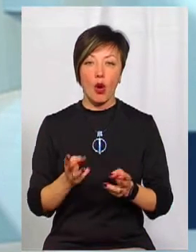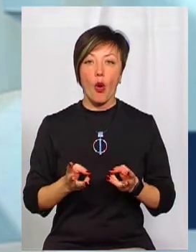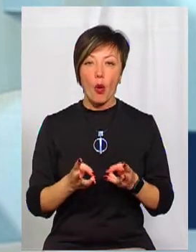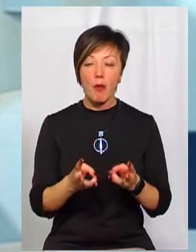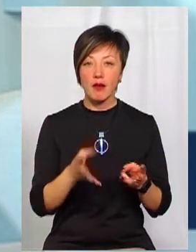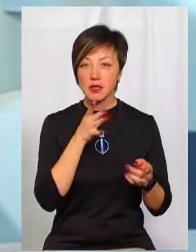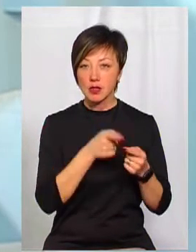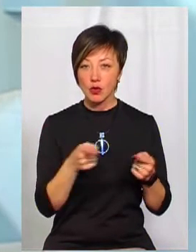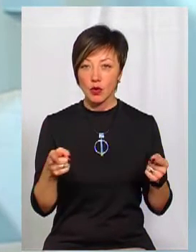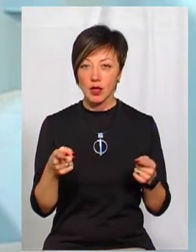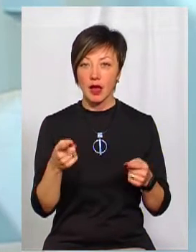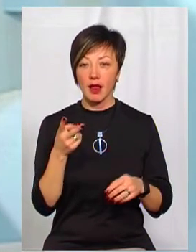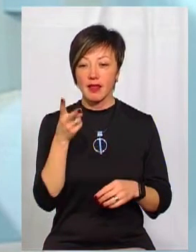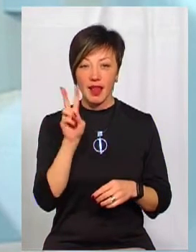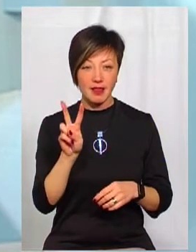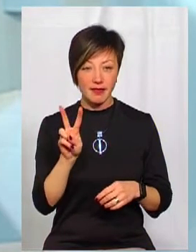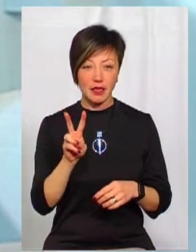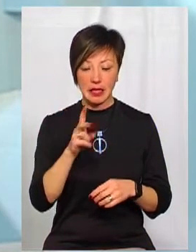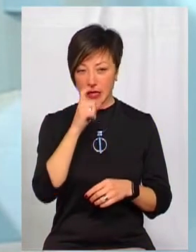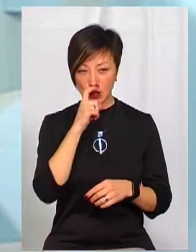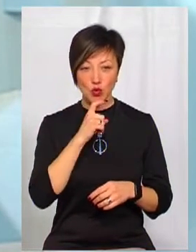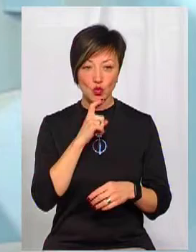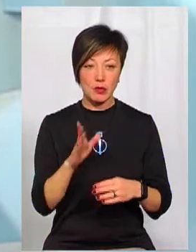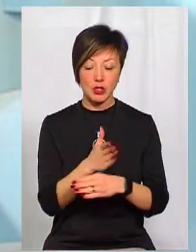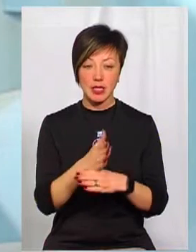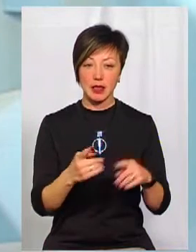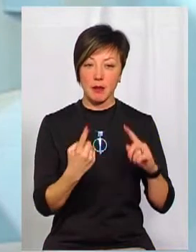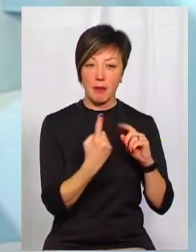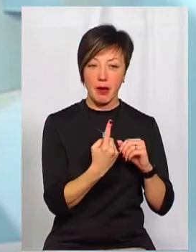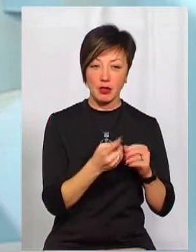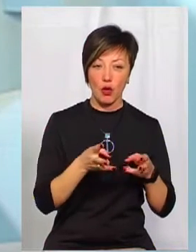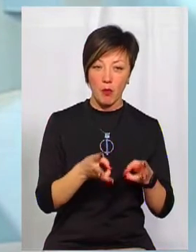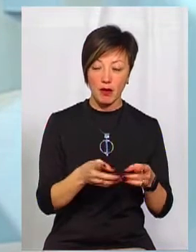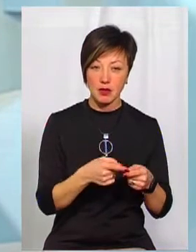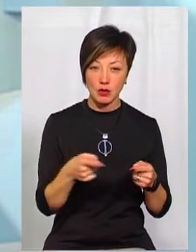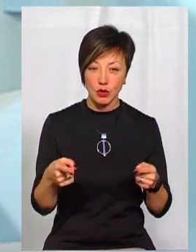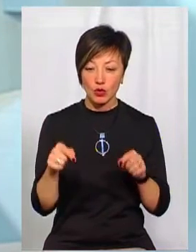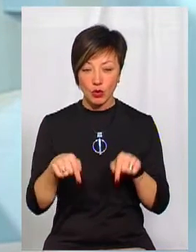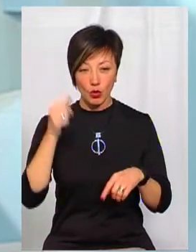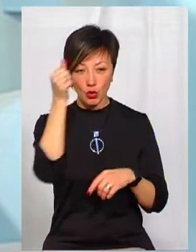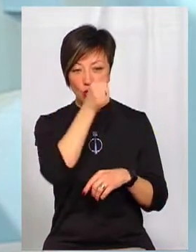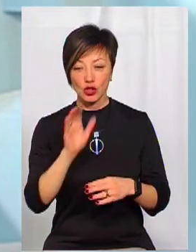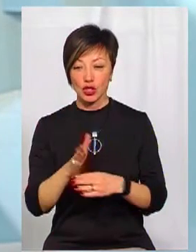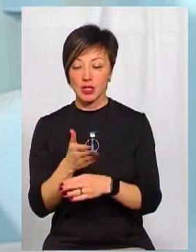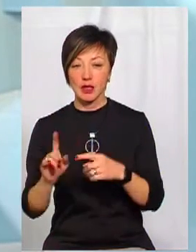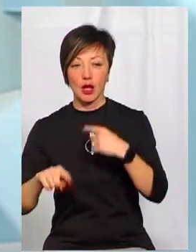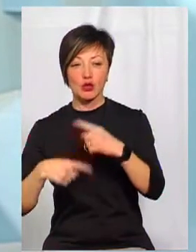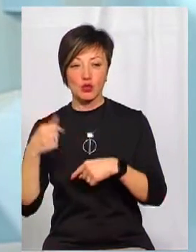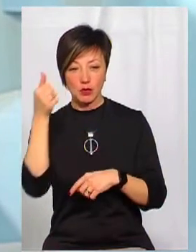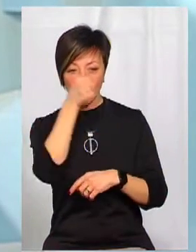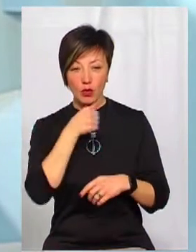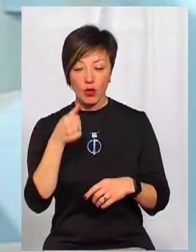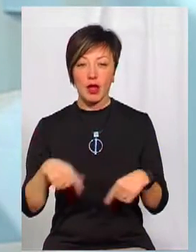опалювального сезону на дві незрозумілі частини. Тобто, це буде частина опалювального сезону цього року і частина